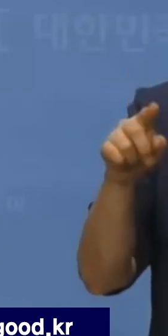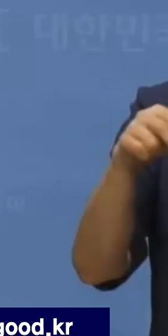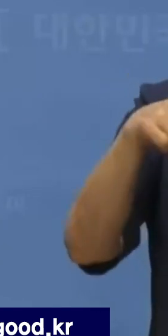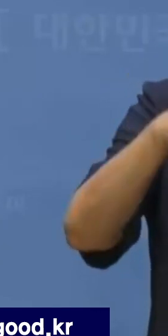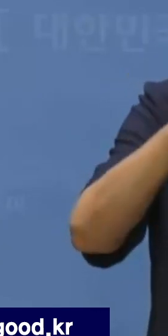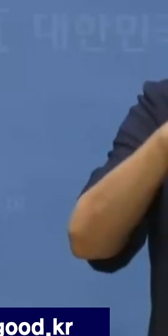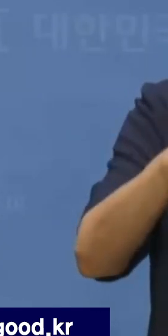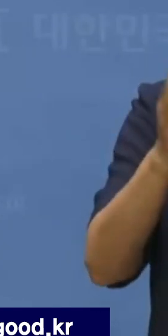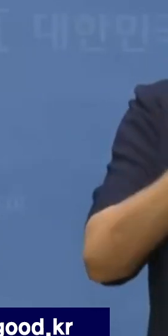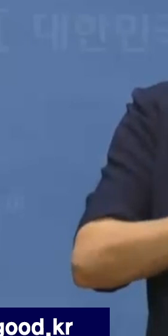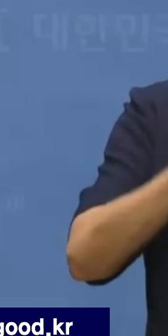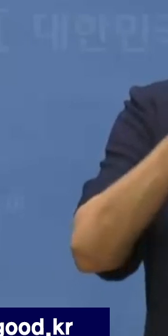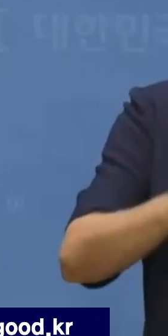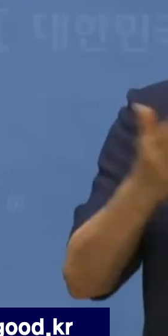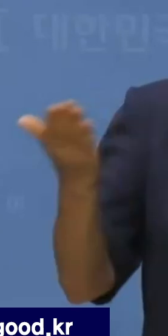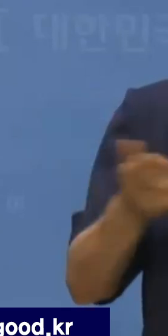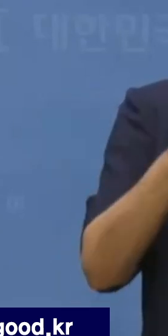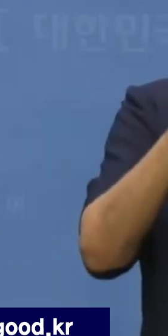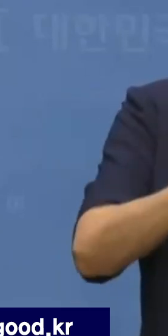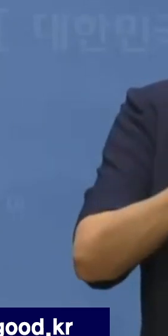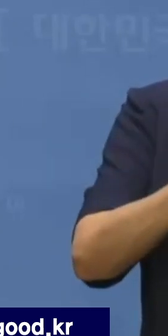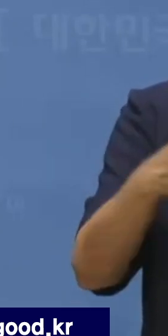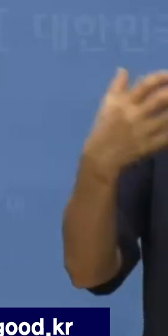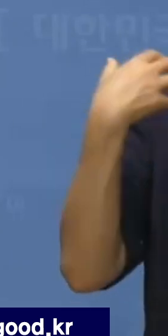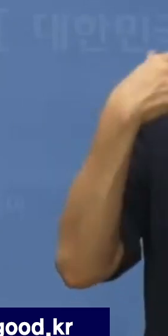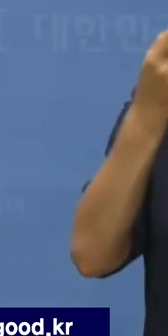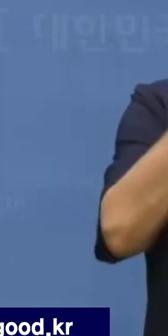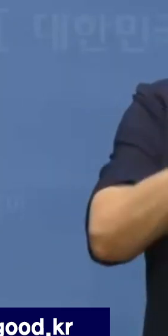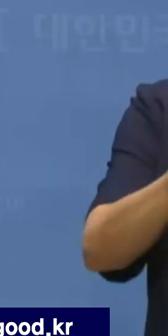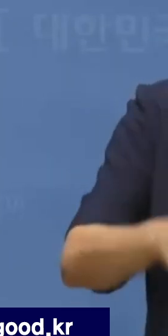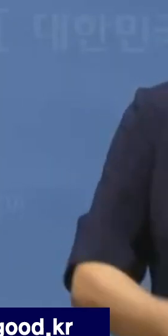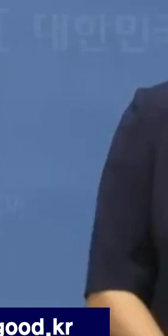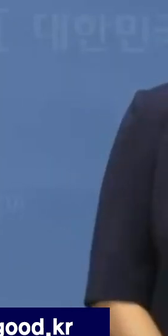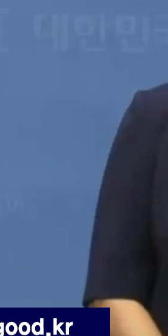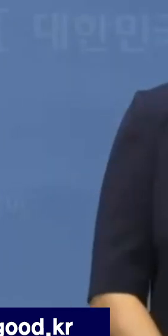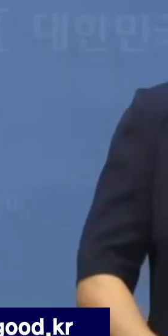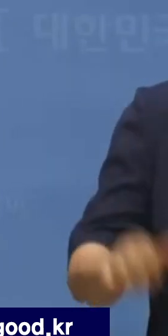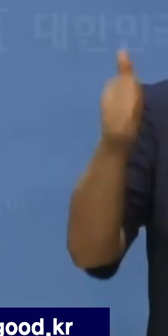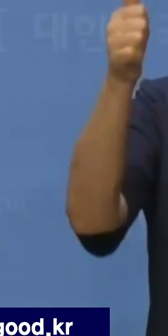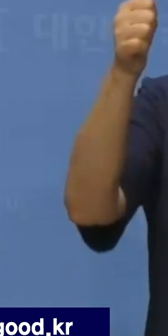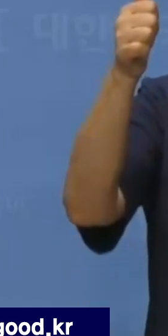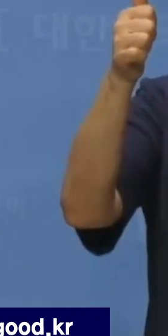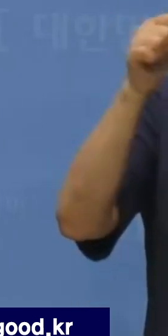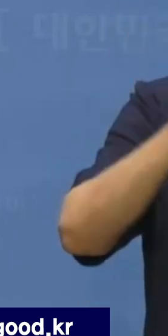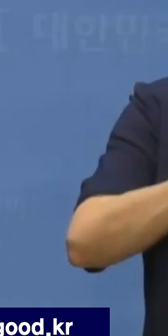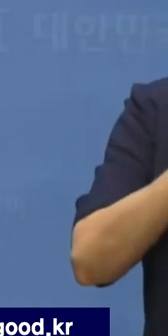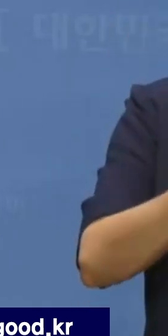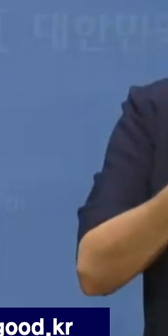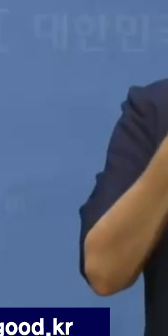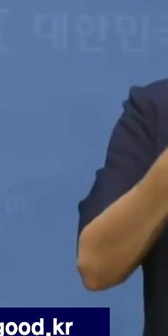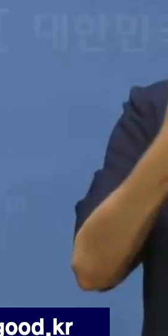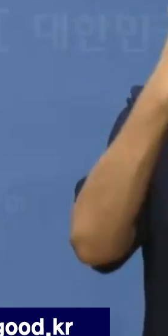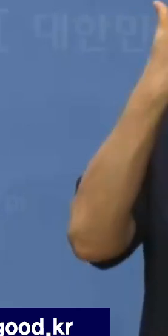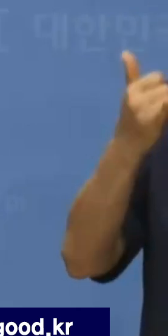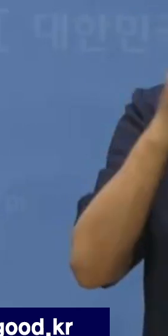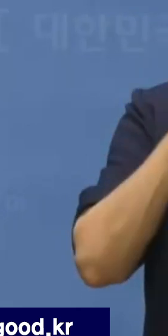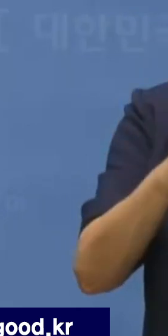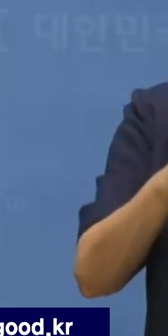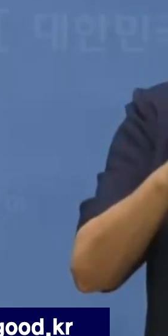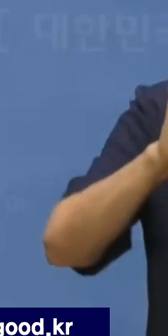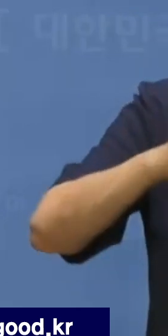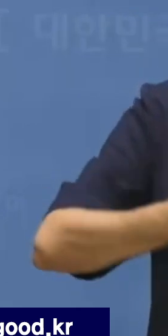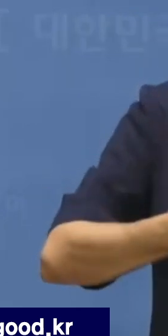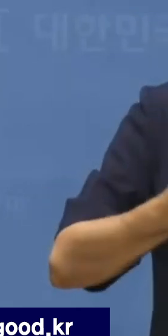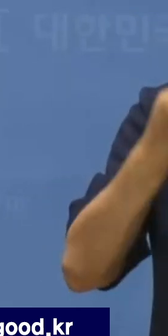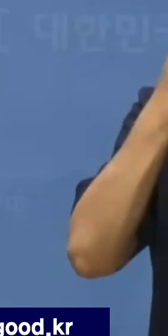어떠한 지위의 공직도 맡을 자격이 없습니다. 이 특보는 자녀의 거울이 부모라더니